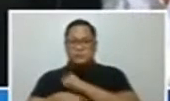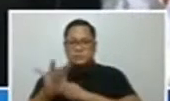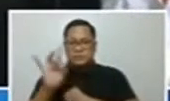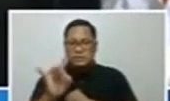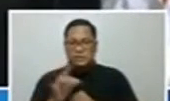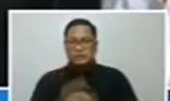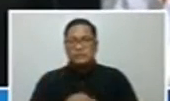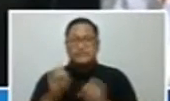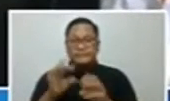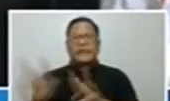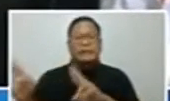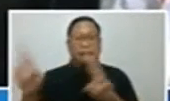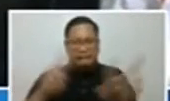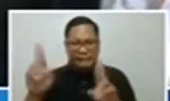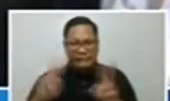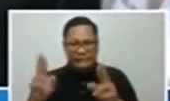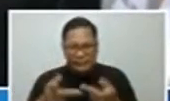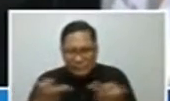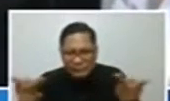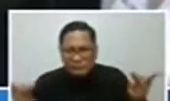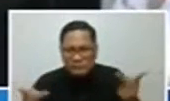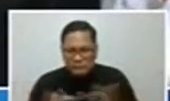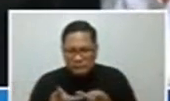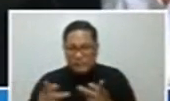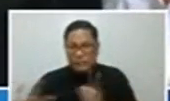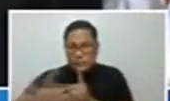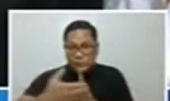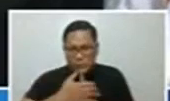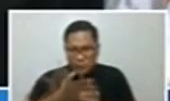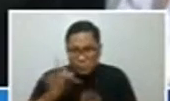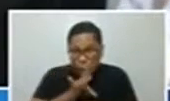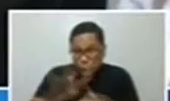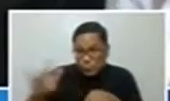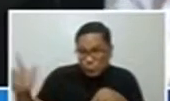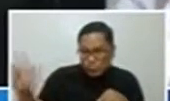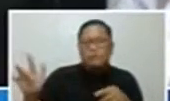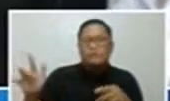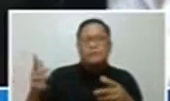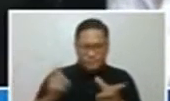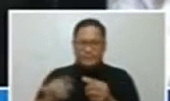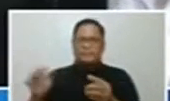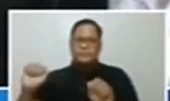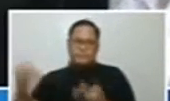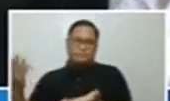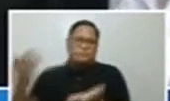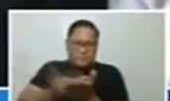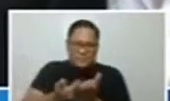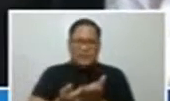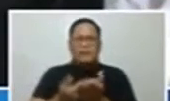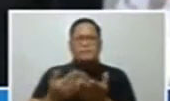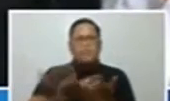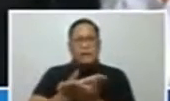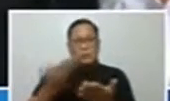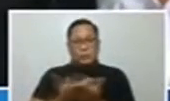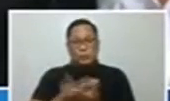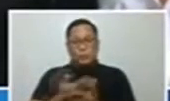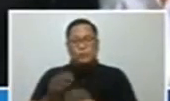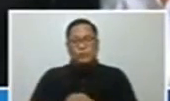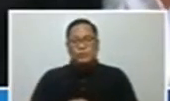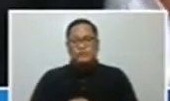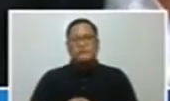talagang lumabas, lalo na kapag may emergency? Ano po ba ang plano ng DILG dito, sir?